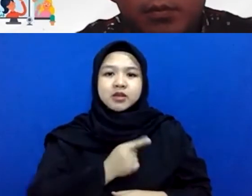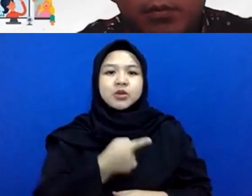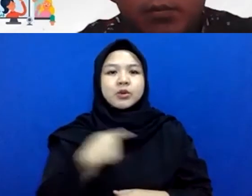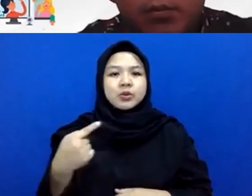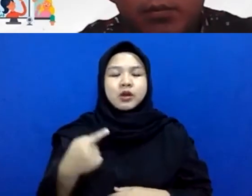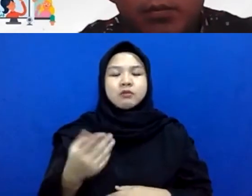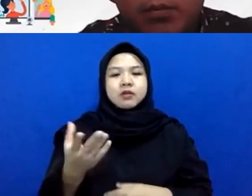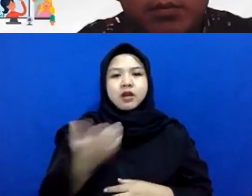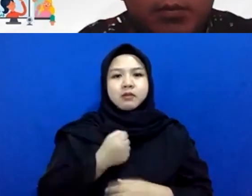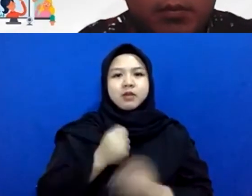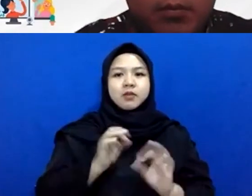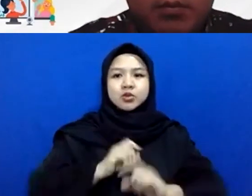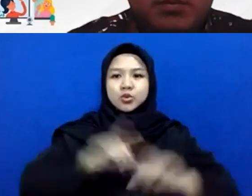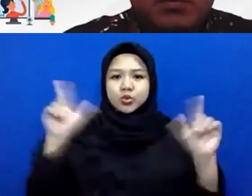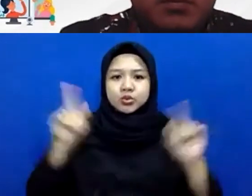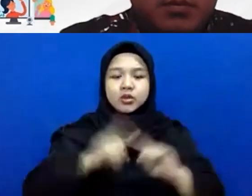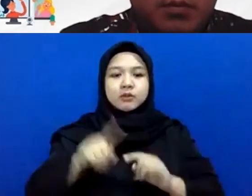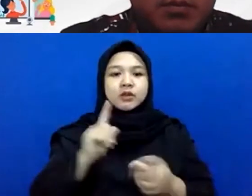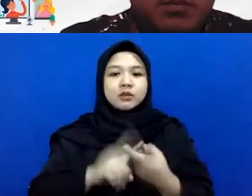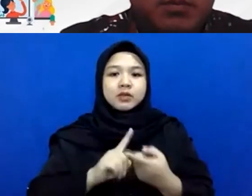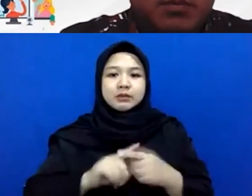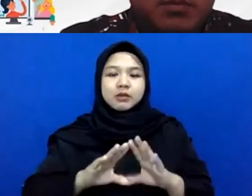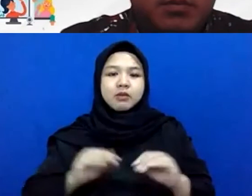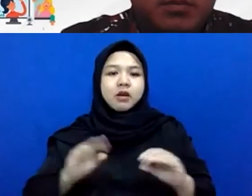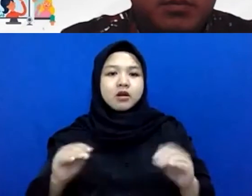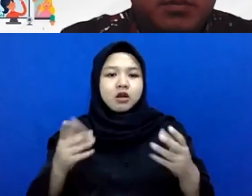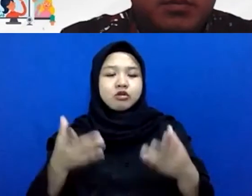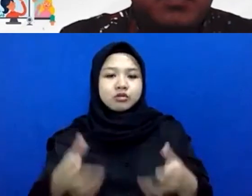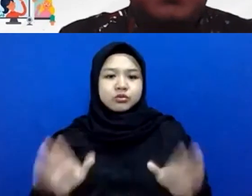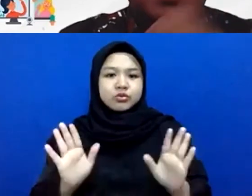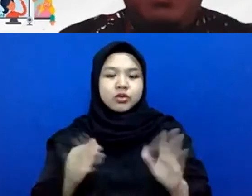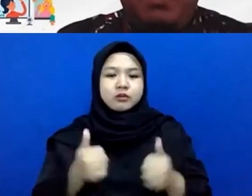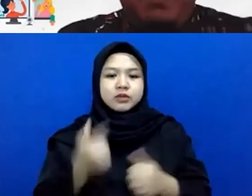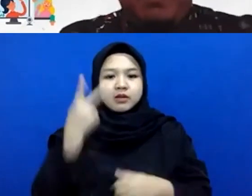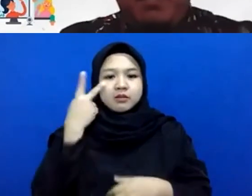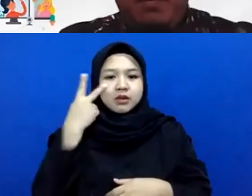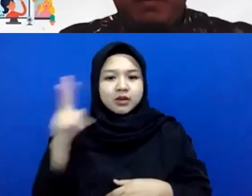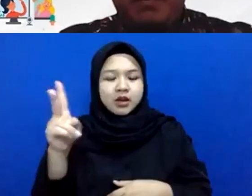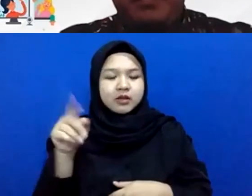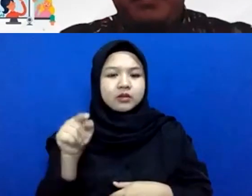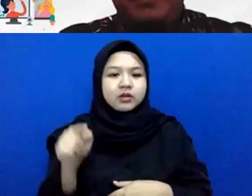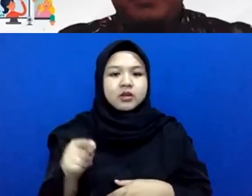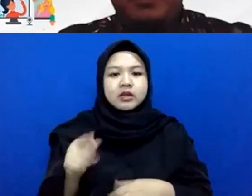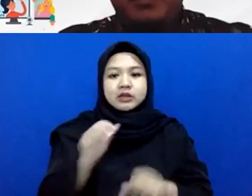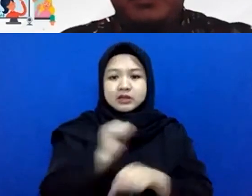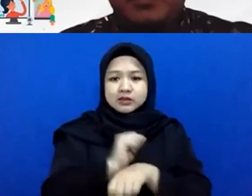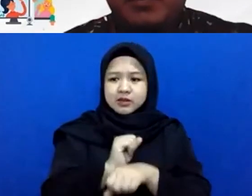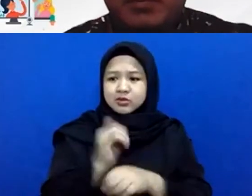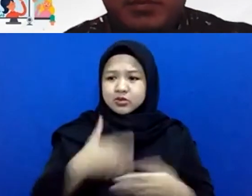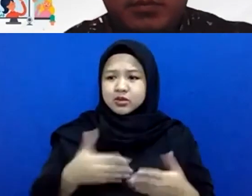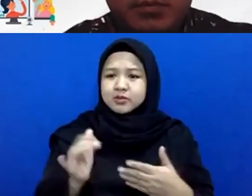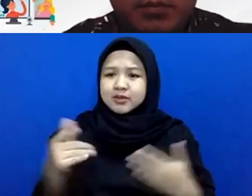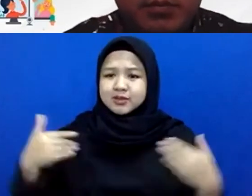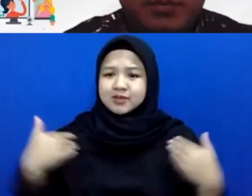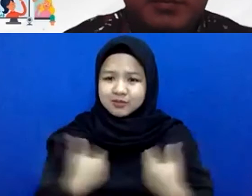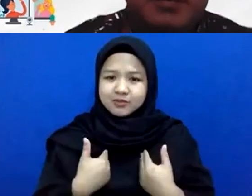setelah lulus, tapi teman-teman yang magang itu sudah bisa melihat, oh gini ya Bu kerjanya pekerja sosial, kok capek ya,